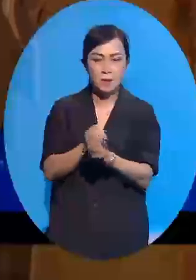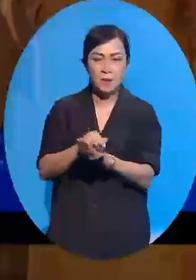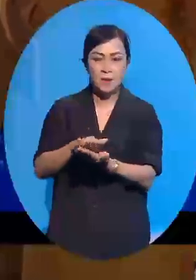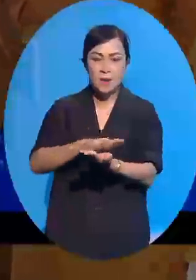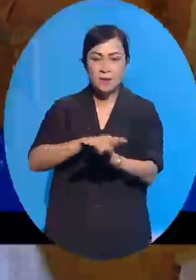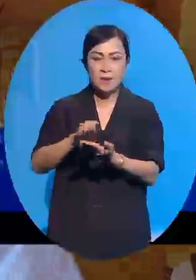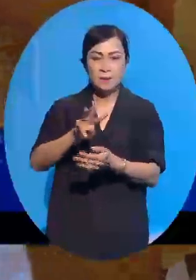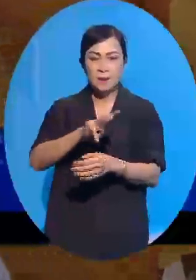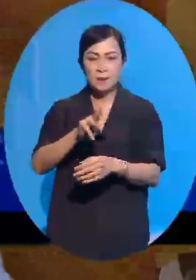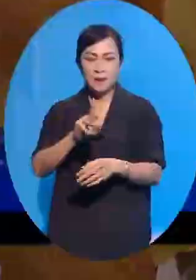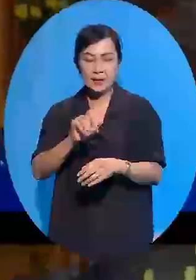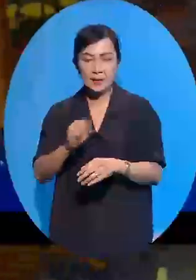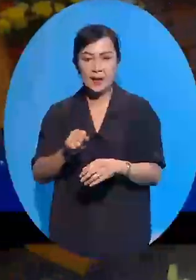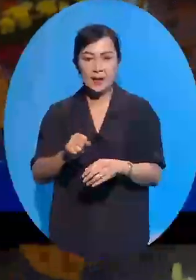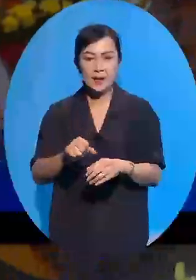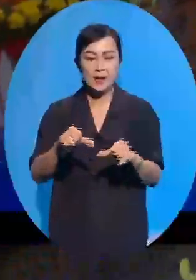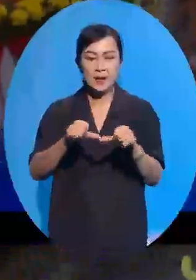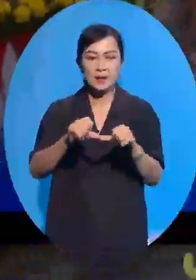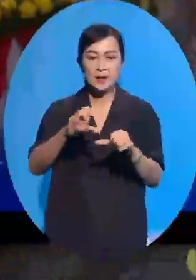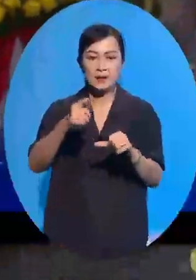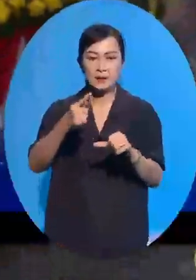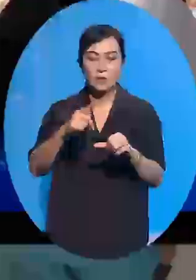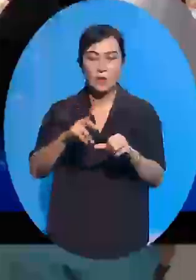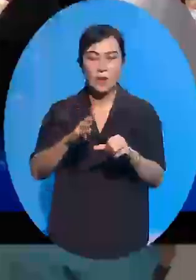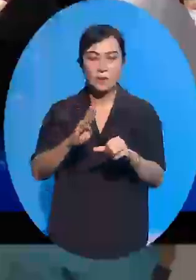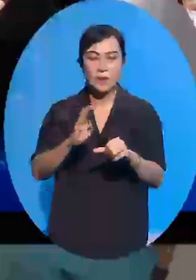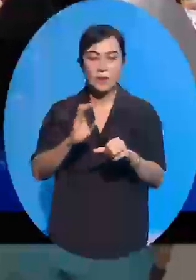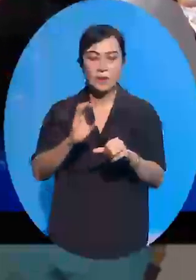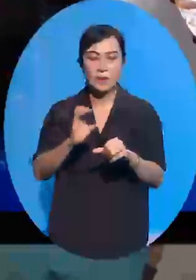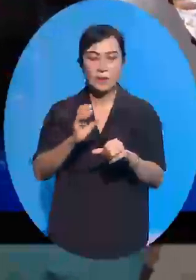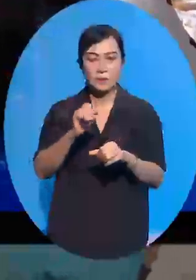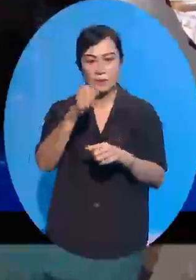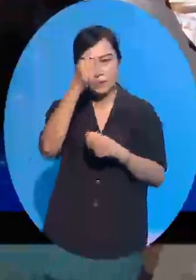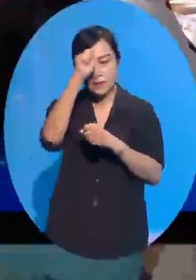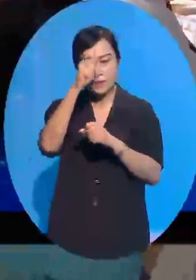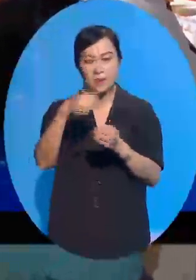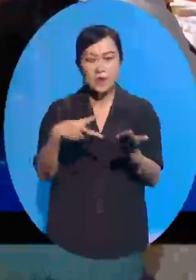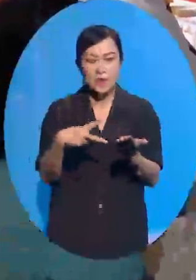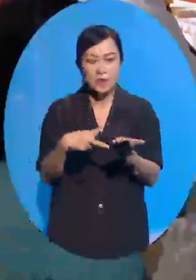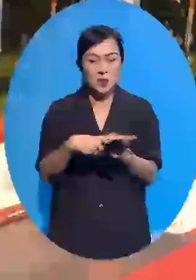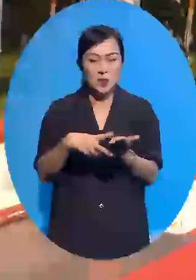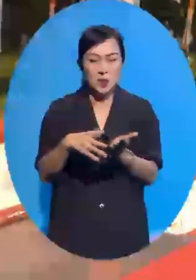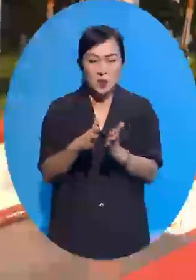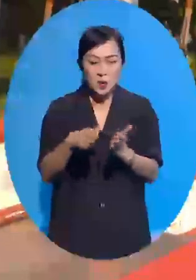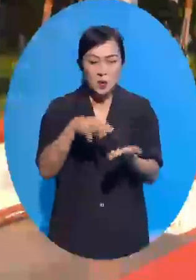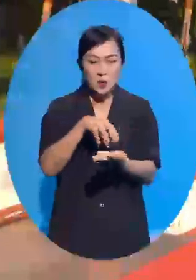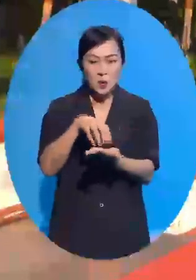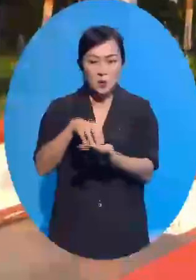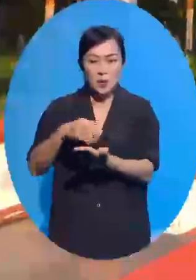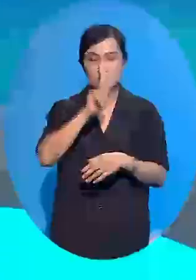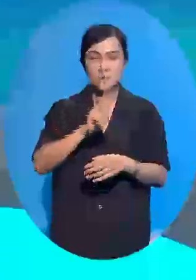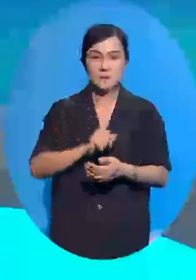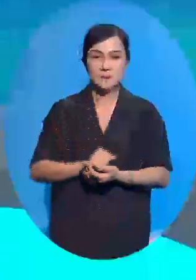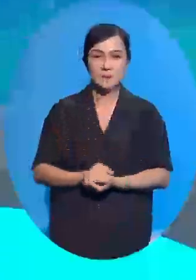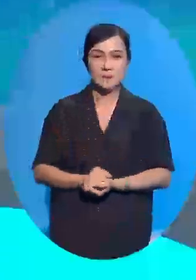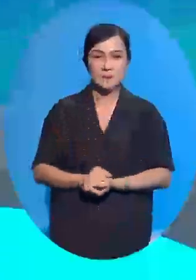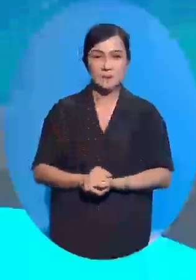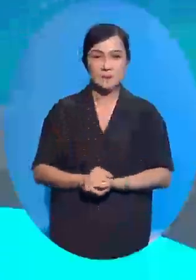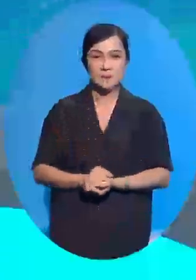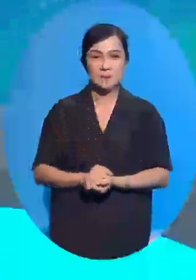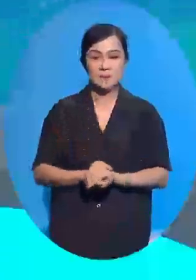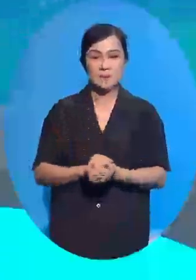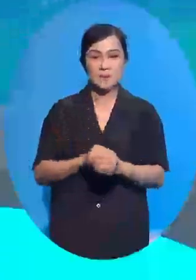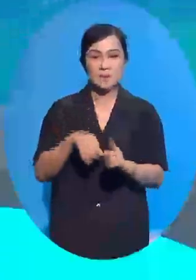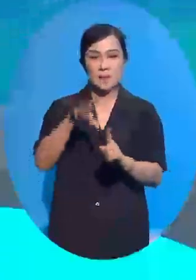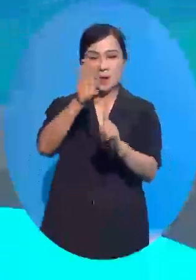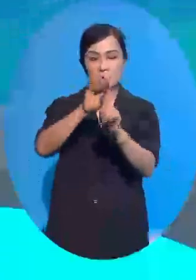300 hectare, tọa lạc tại phường Chánh Phú Hòa, thị xã Bến Cát, tỉnh Bình Dương, được chia thành nhiều khu vực cùng nhiều cảnh quan. Thông